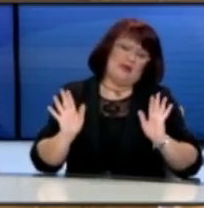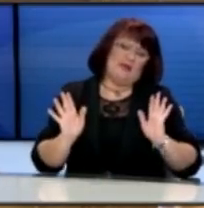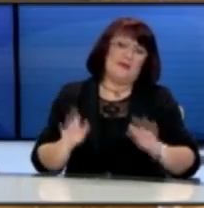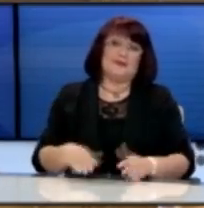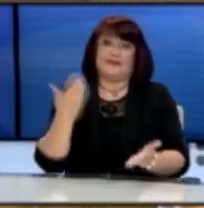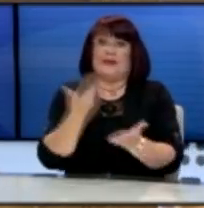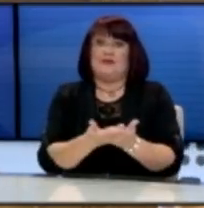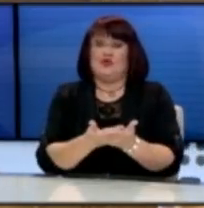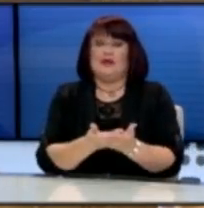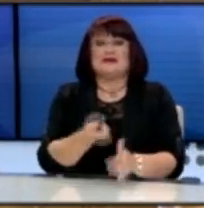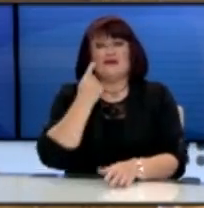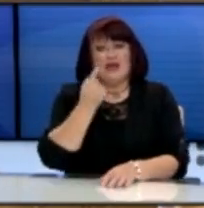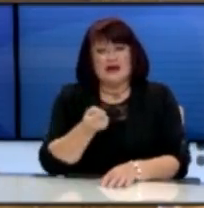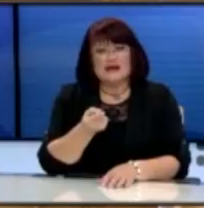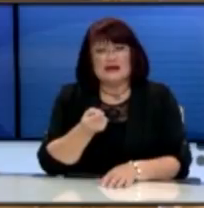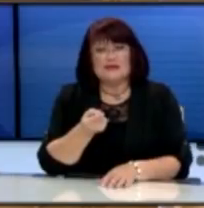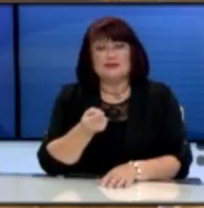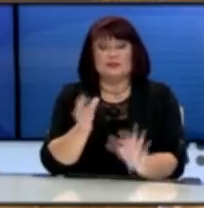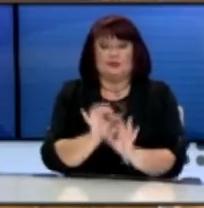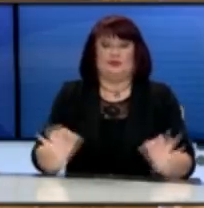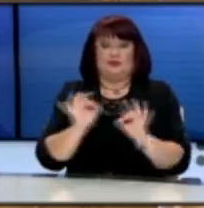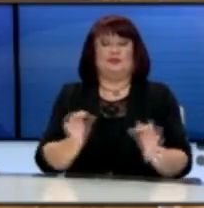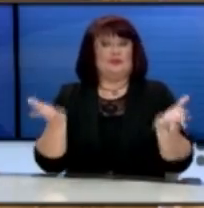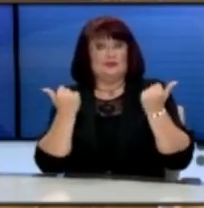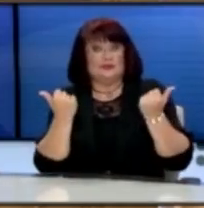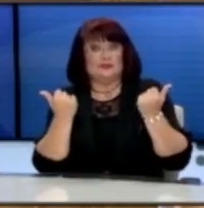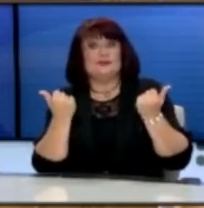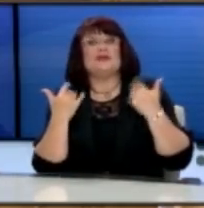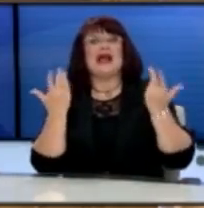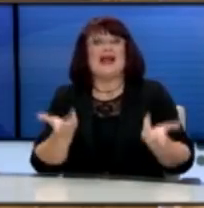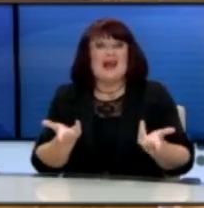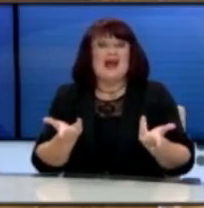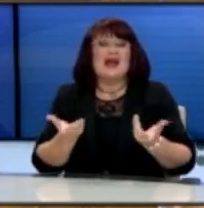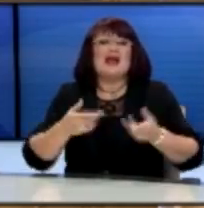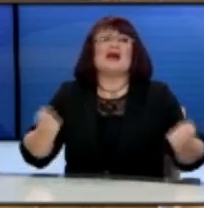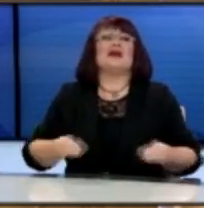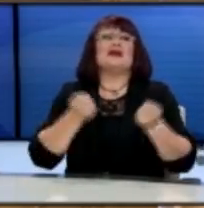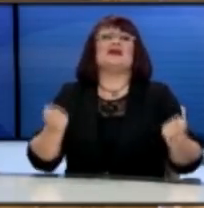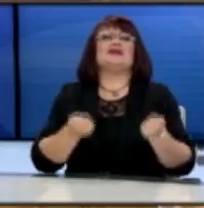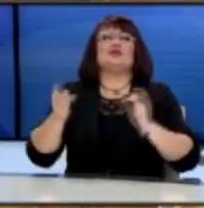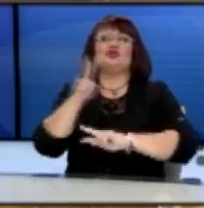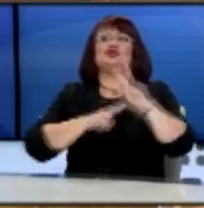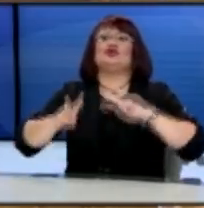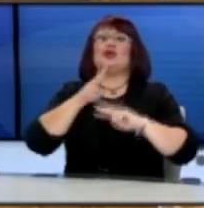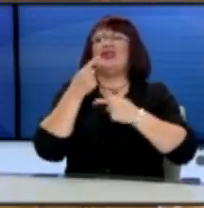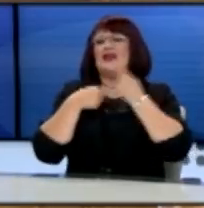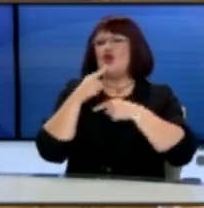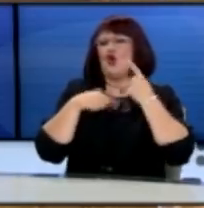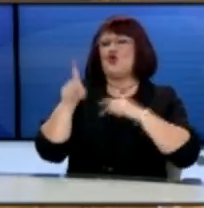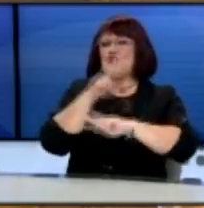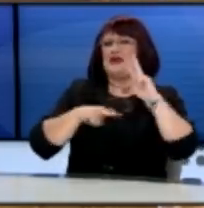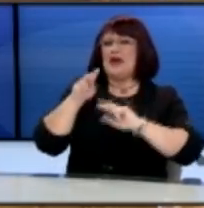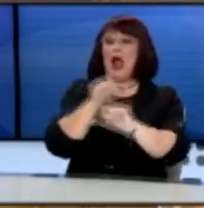Τρανταχτή απόδειξη ότι όχι μόνο δεν είστε προετοιμασμένοι, αλλά χρησιμοποιείτε κιόλας την κλιματική κρίση